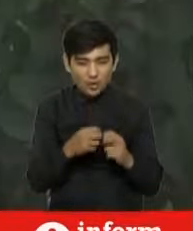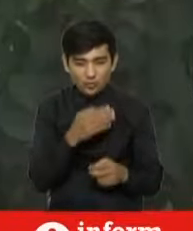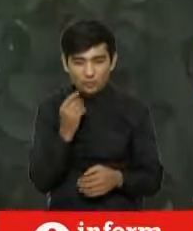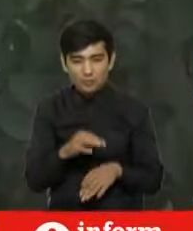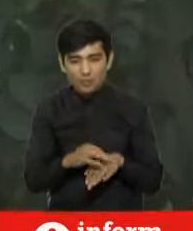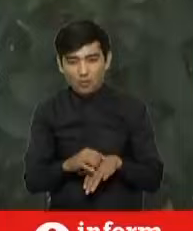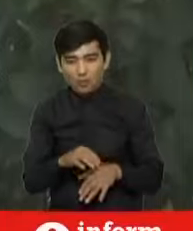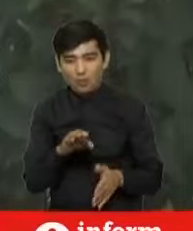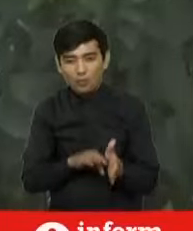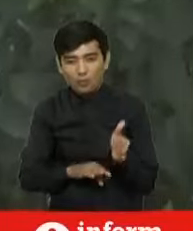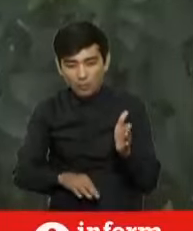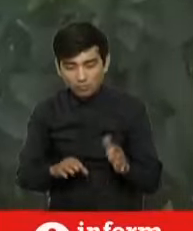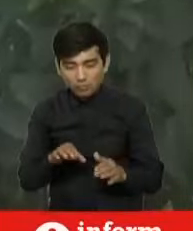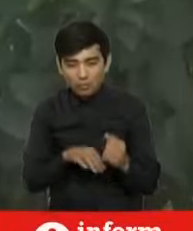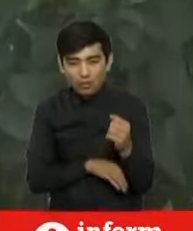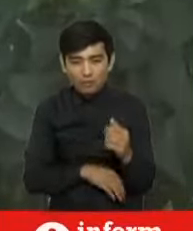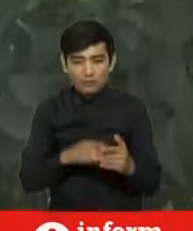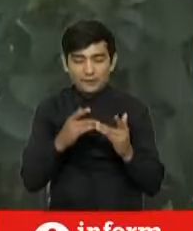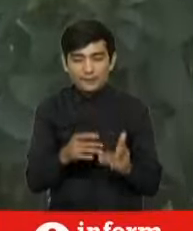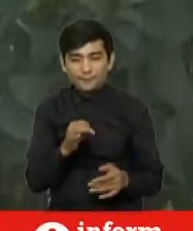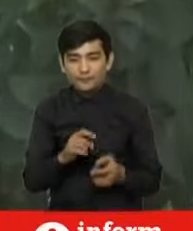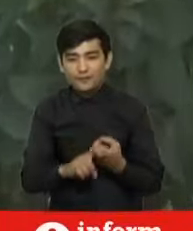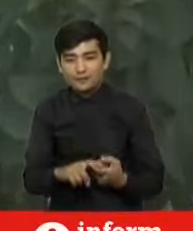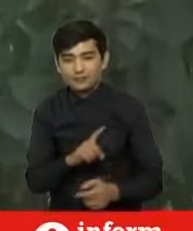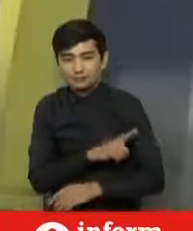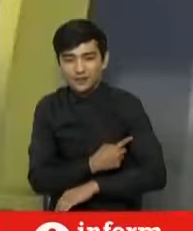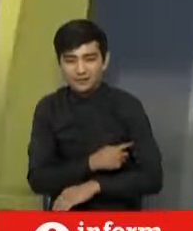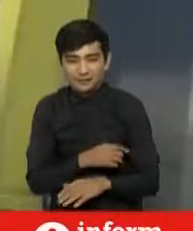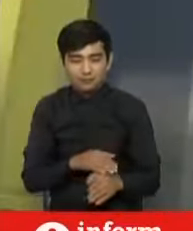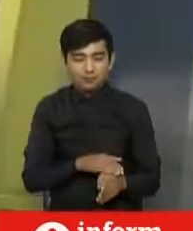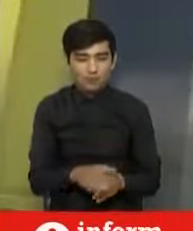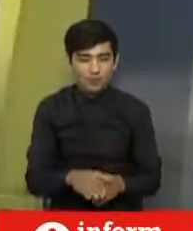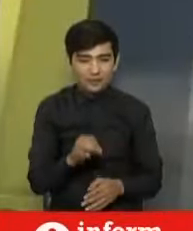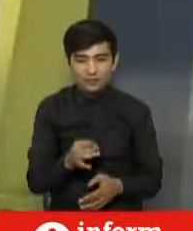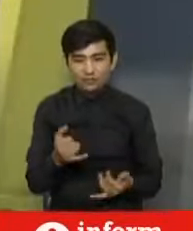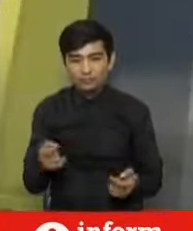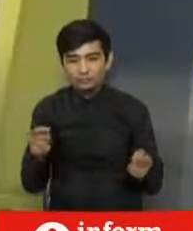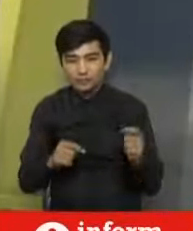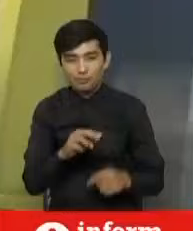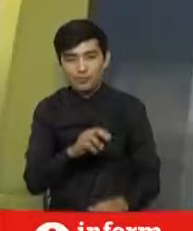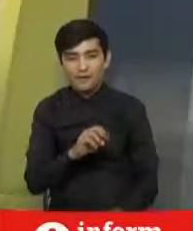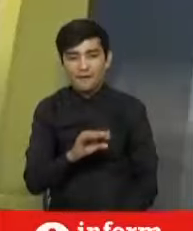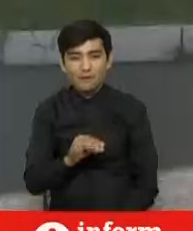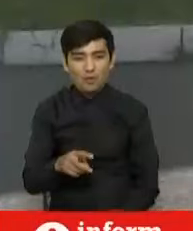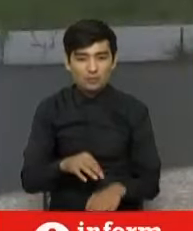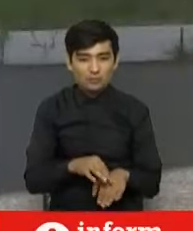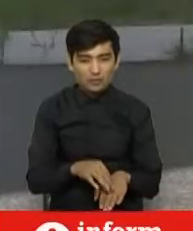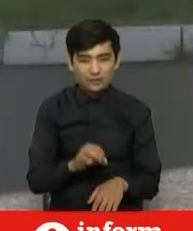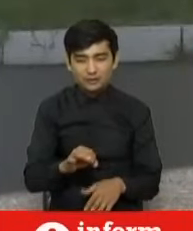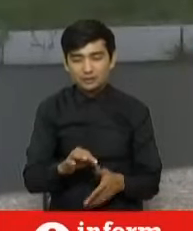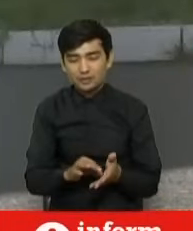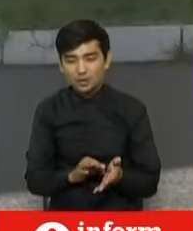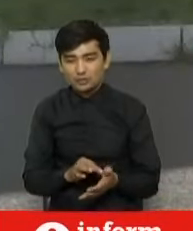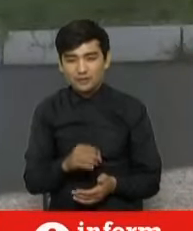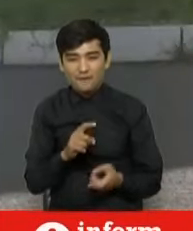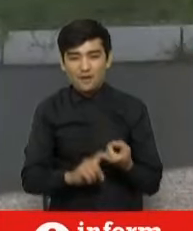дейді халаттылар. Соның кесірінен балалар инфекциялық стационары лық толған. Емделіп жатқандардың дені пневмонияға шалдыққан екен. Жедел респираторлық